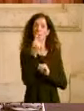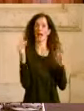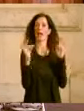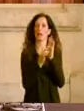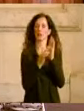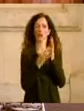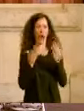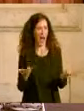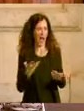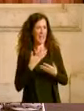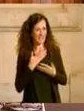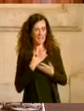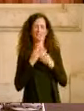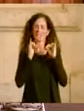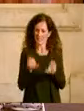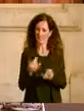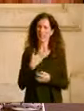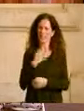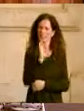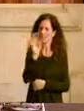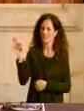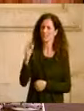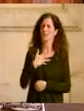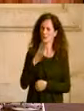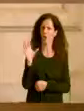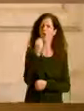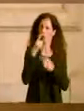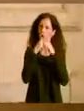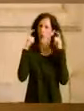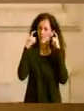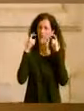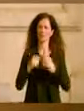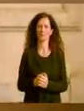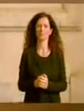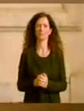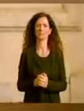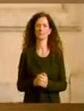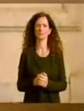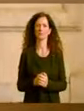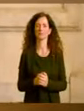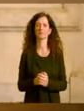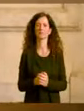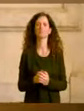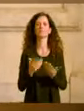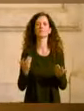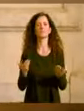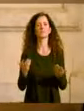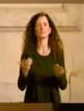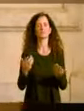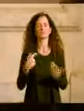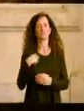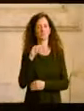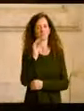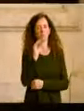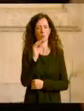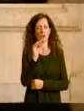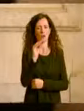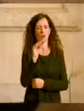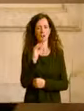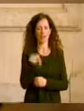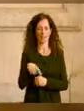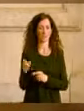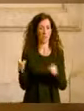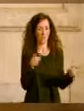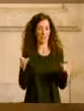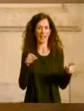Sì, esistono, diciamo, da qualche parte. Presidente, volevo farle parlare un po' degli insegnamenti che ha tratto da questo periodo, un